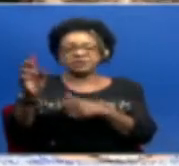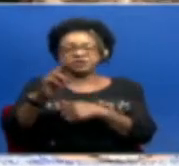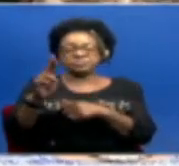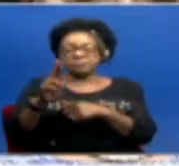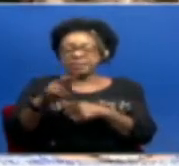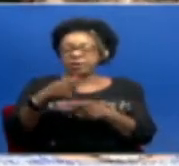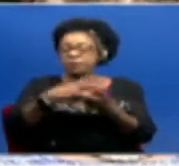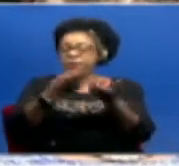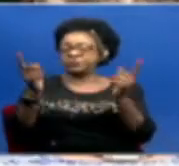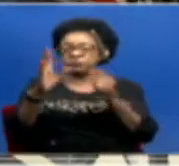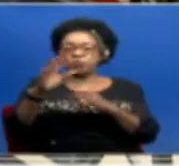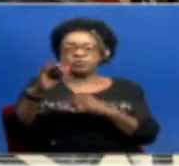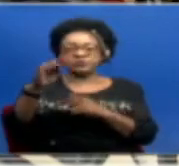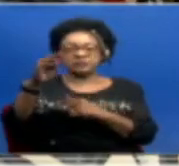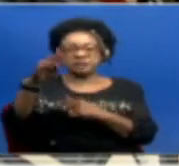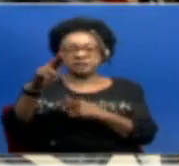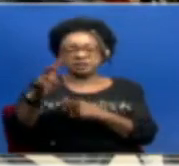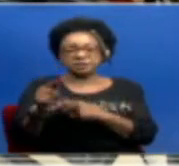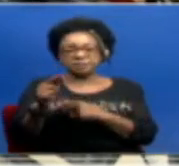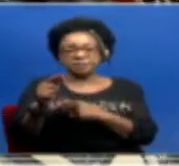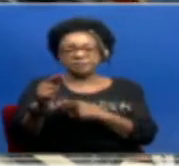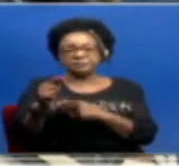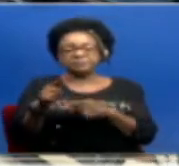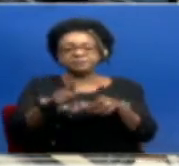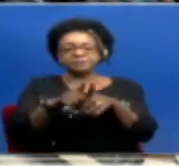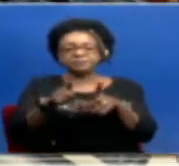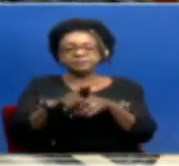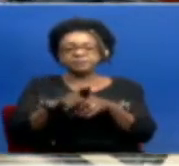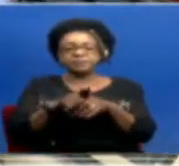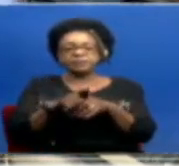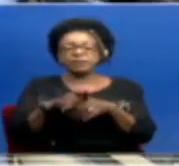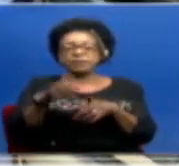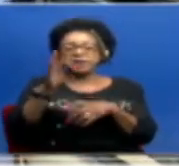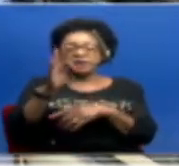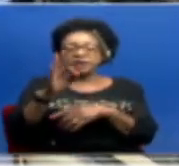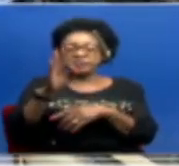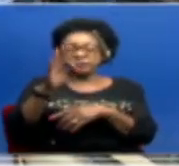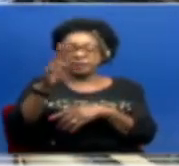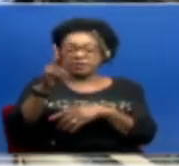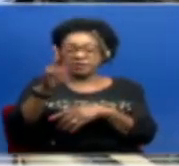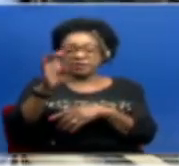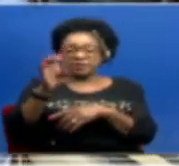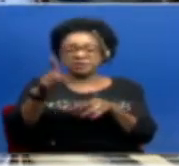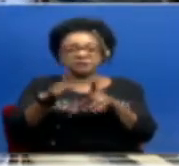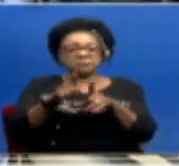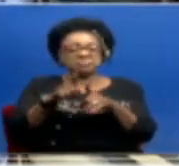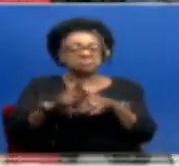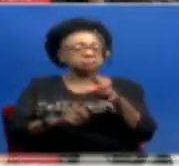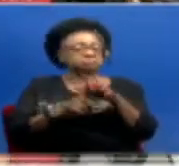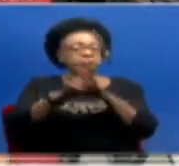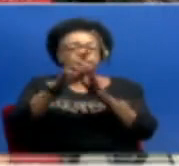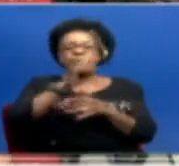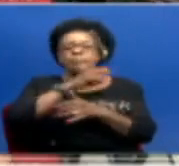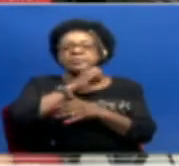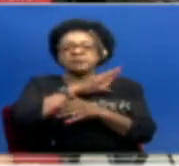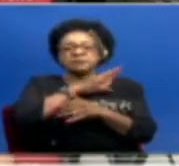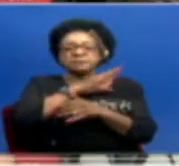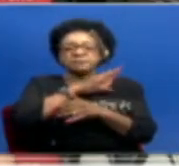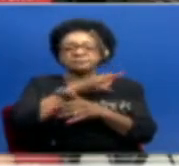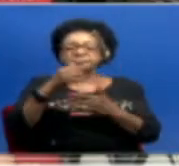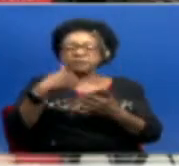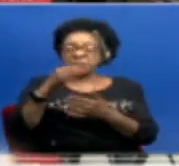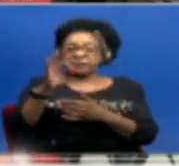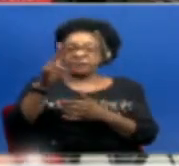across the continent. Kwingineko, shirika la waajiri la Kenya FKE pia wamejitokeza kulalamika. Kwa mujibu wa